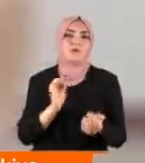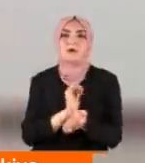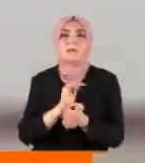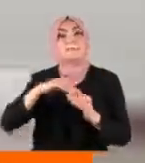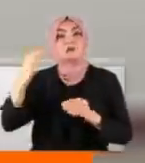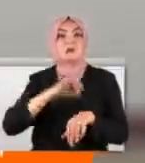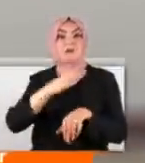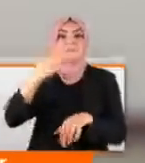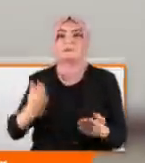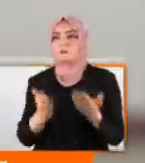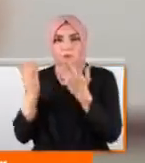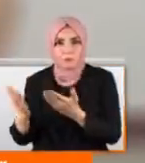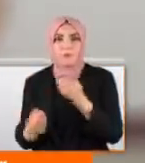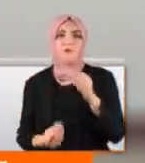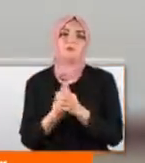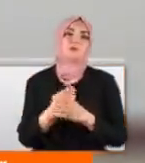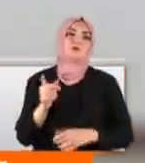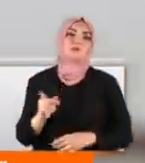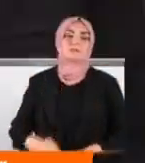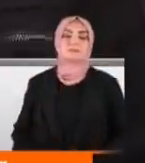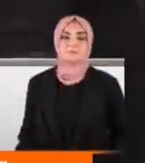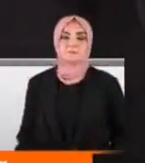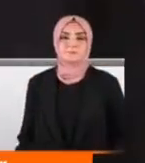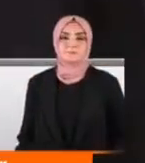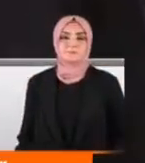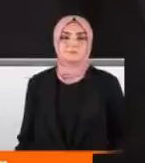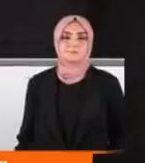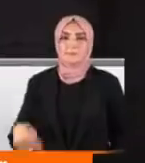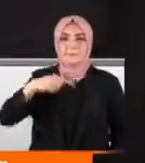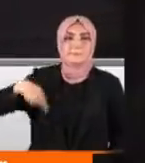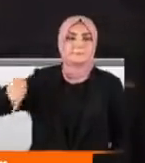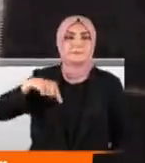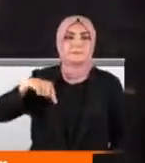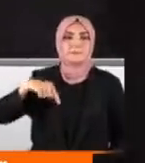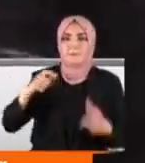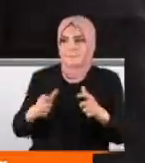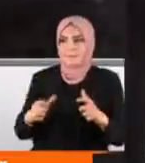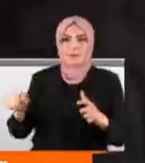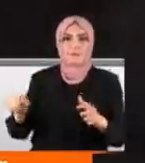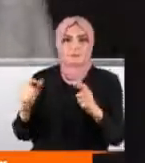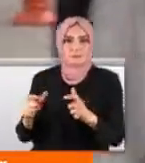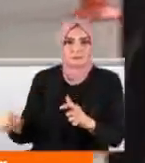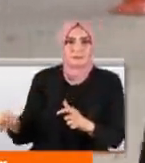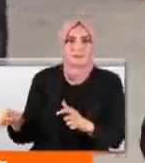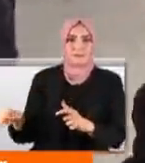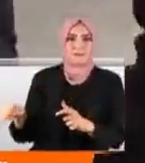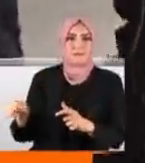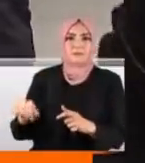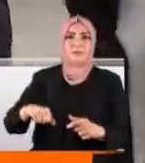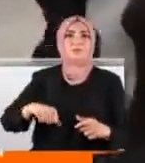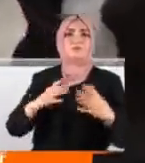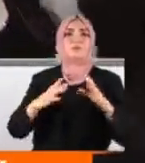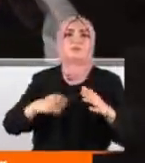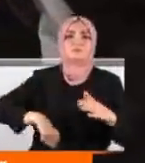Mert, nasılsın anneciğim? Biz mahallede şurada top oynarken şuraya